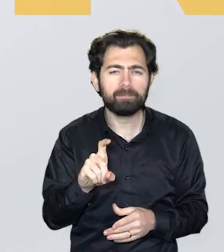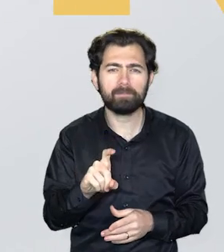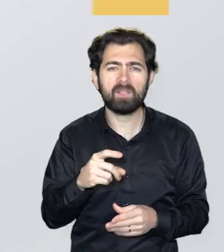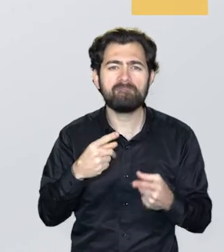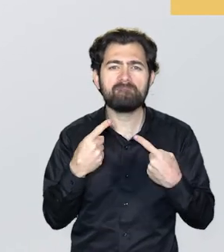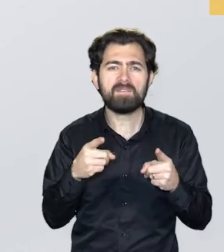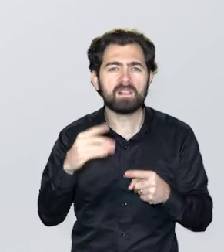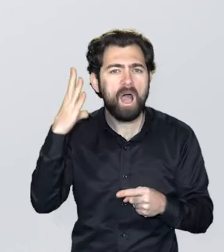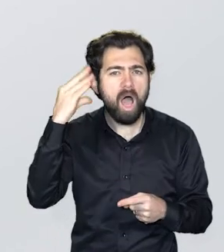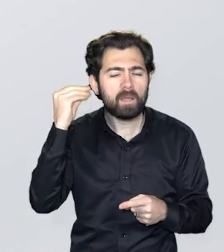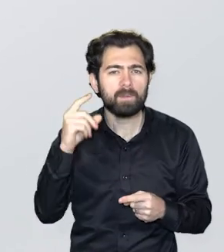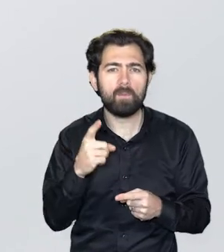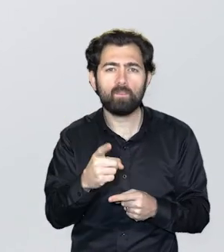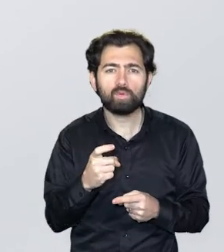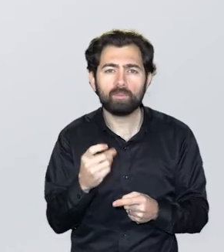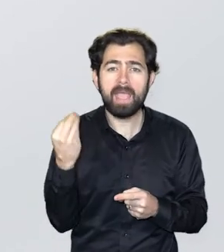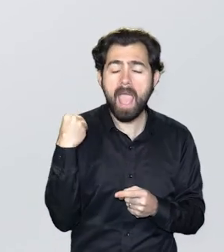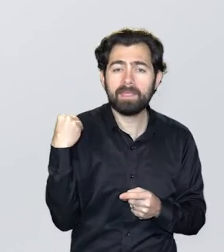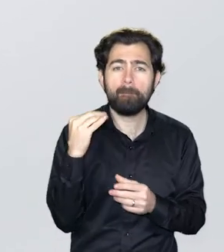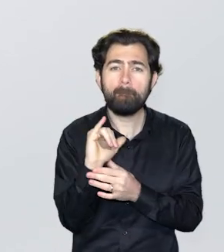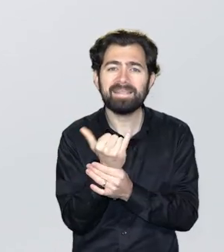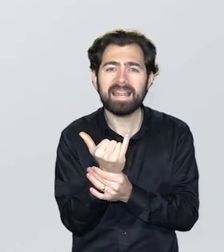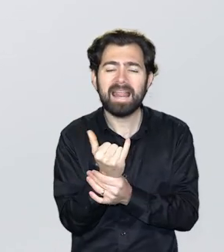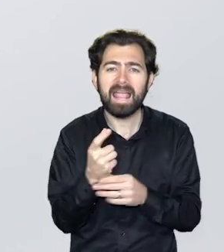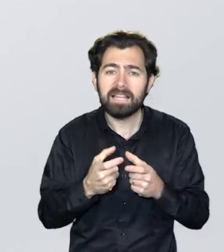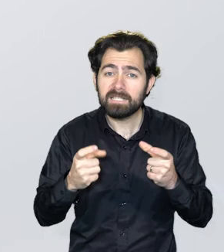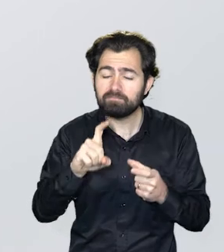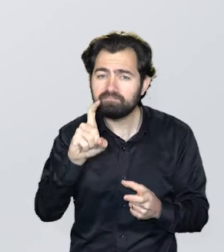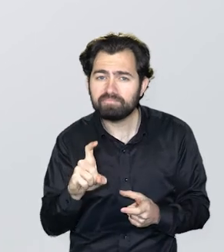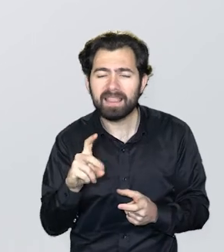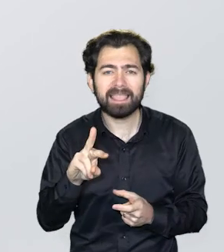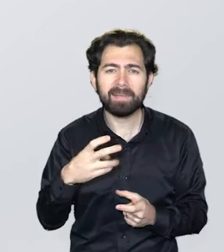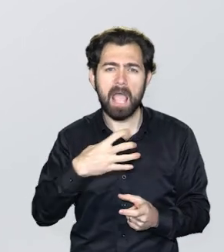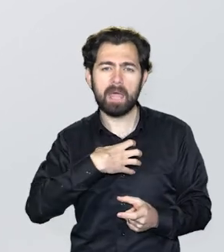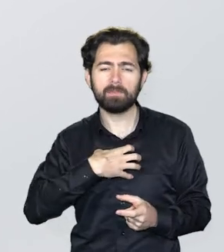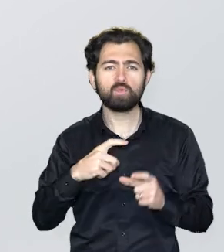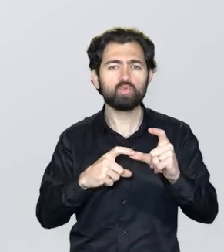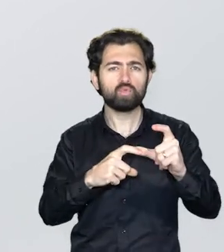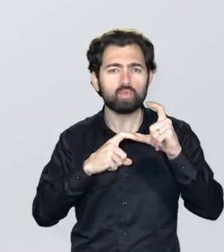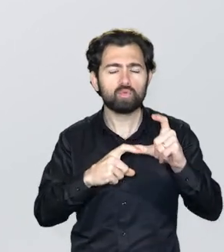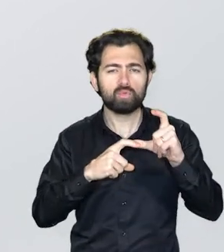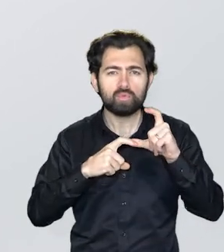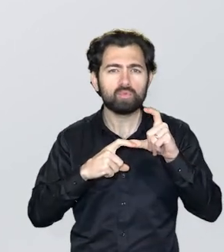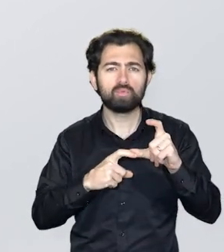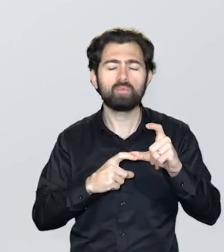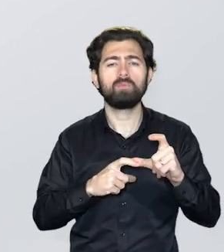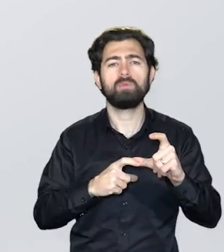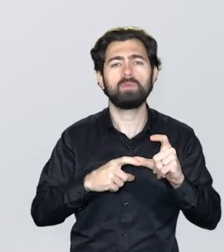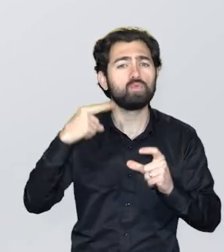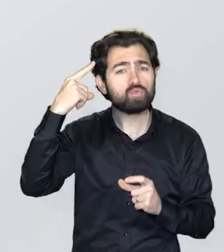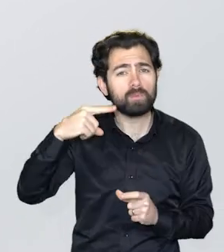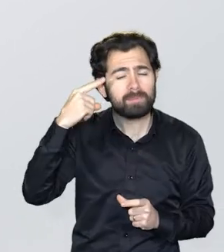mi? Farklı anlamlar bulup yeni beceriler geliştirebilir miyim? Gibi kendimize soracağımız işlevsel